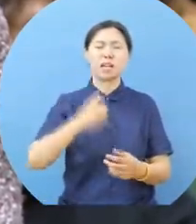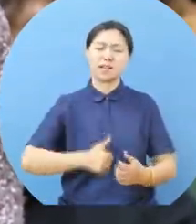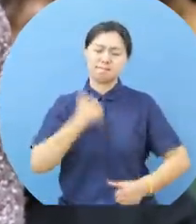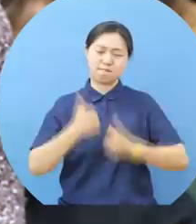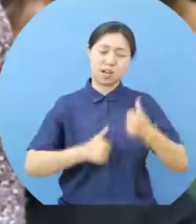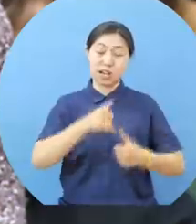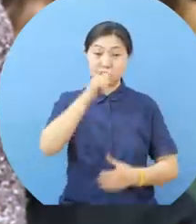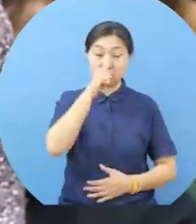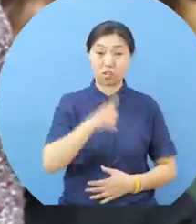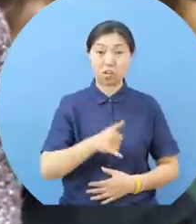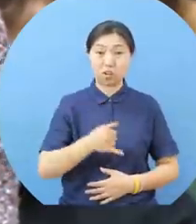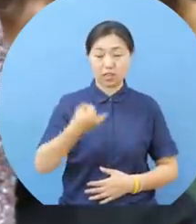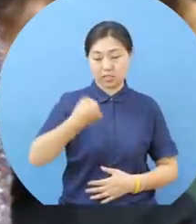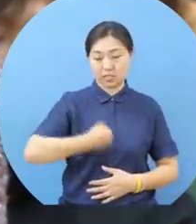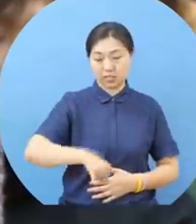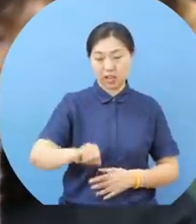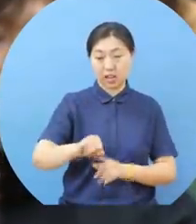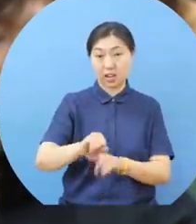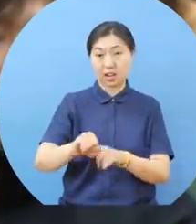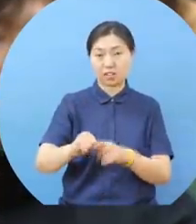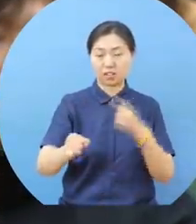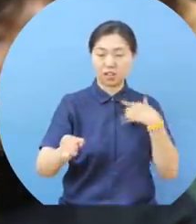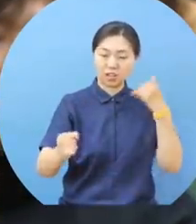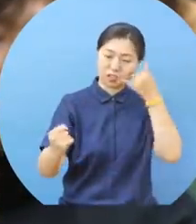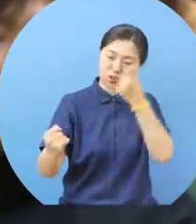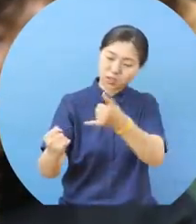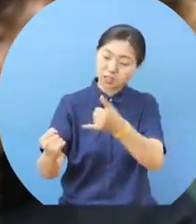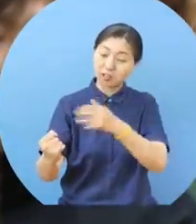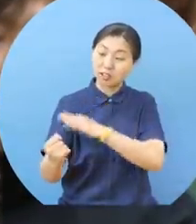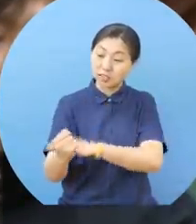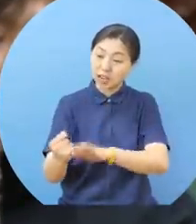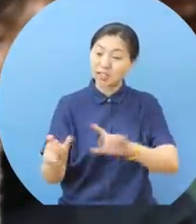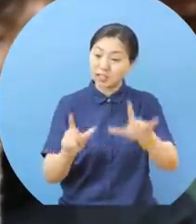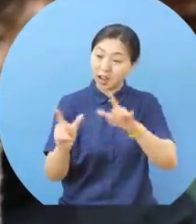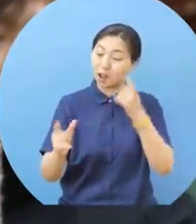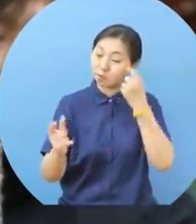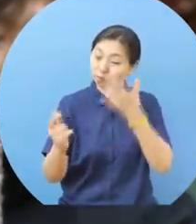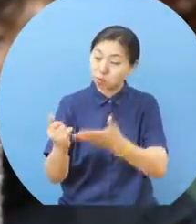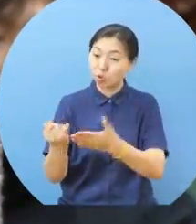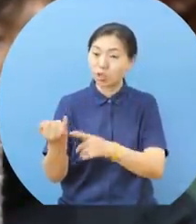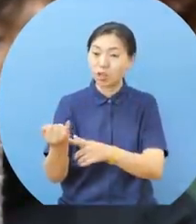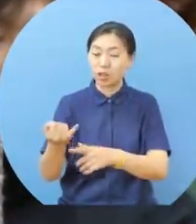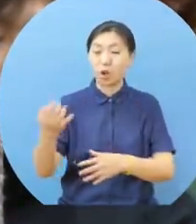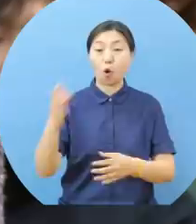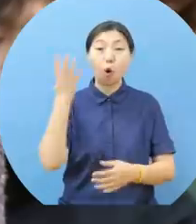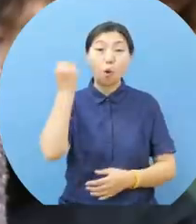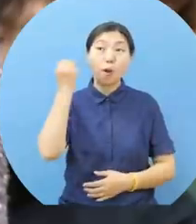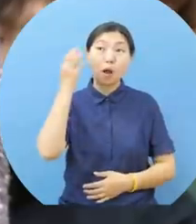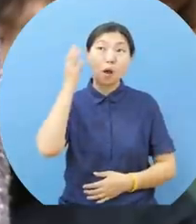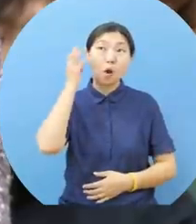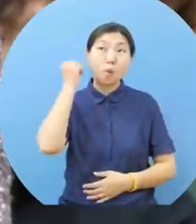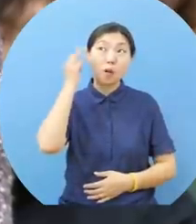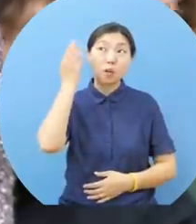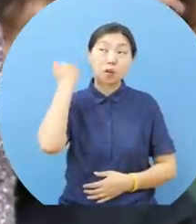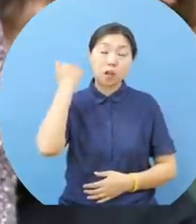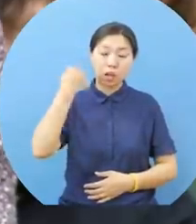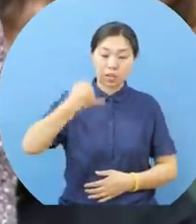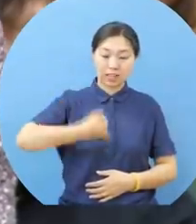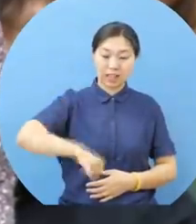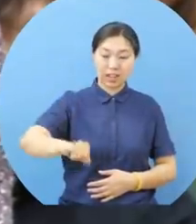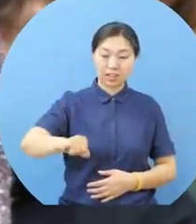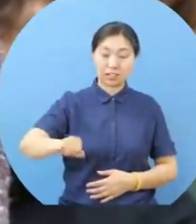딸아이는 아침마다 제가 전화를 해서 안부를 묻곤 합니다 그런데 얼마전 딸이 제게 전화를 해서